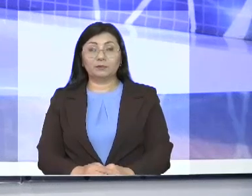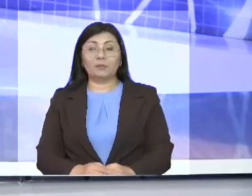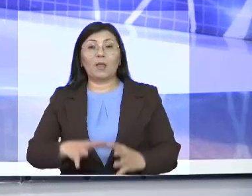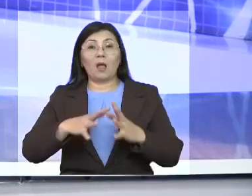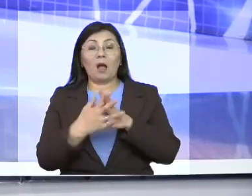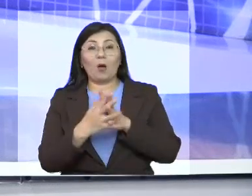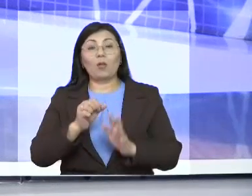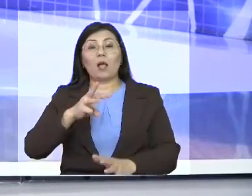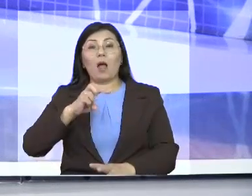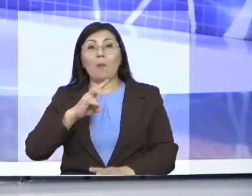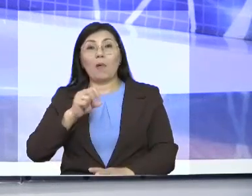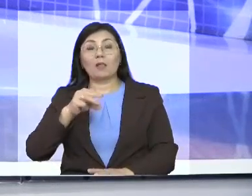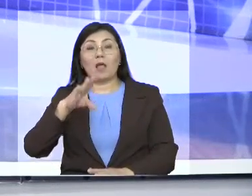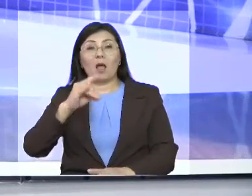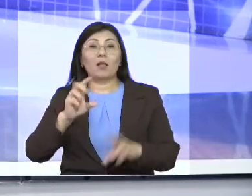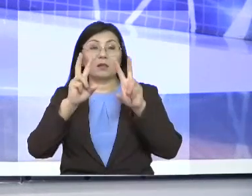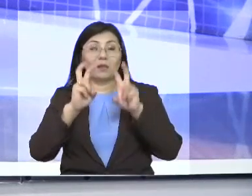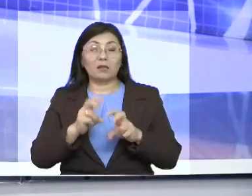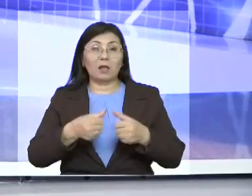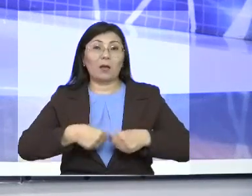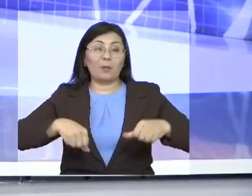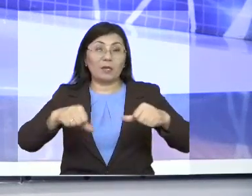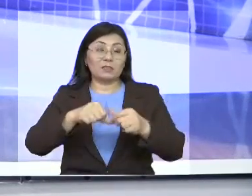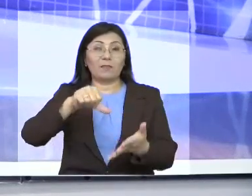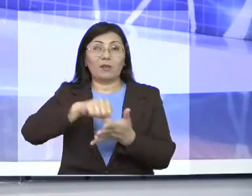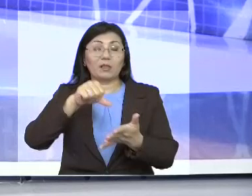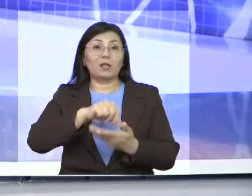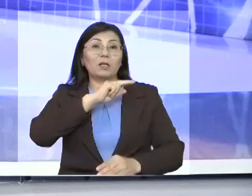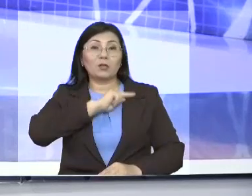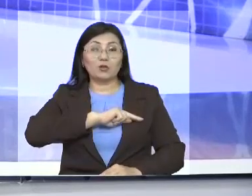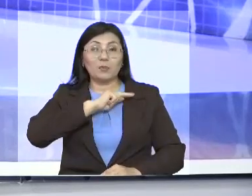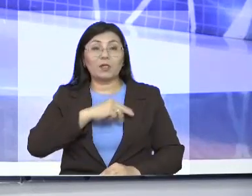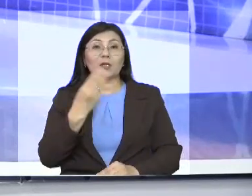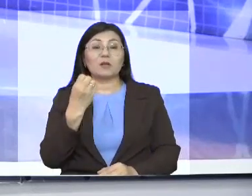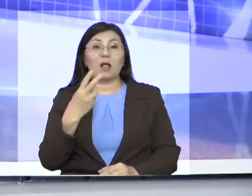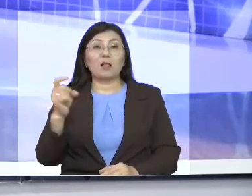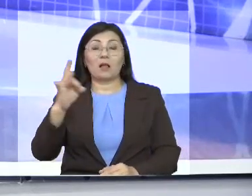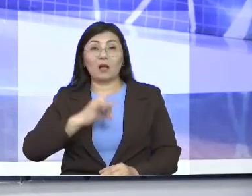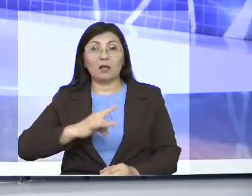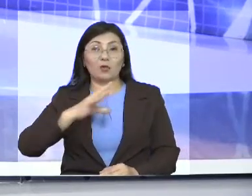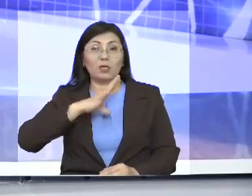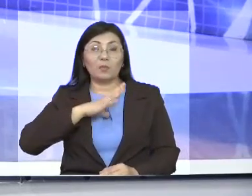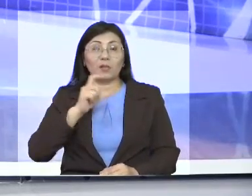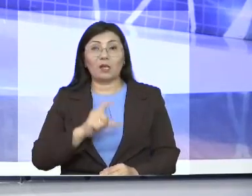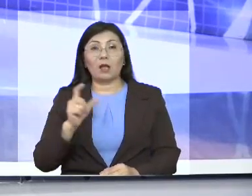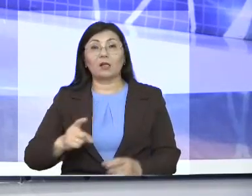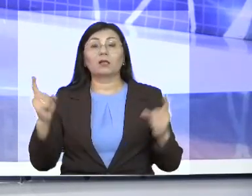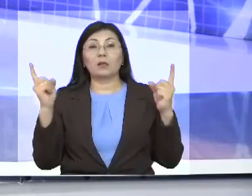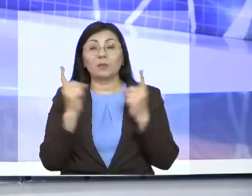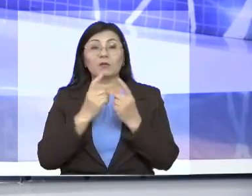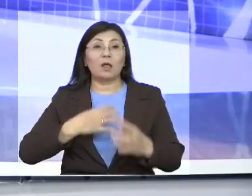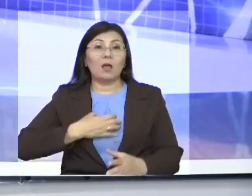Ауыл аманаты, бабалар аманаты, ақпараттық насихат экспедициясы жұмыс сапармен Шалқар ауданына барды. Халықпен кездесіп